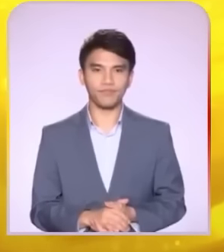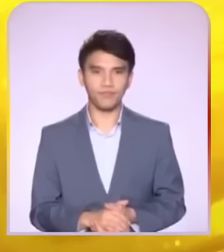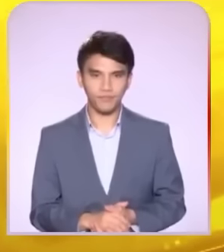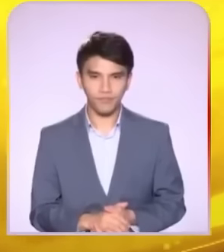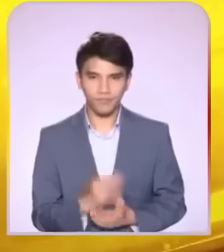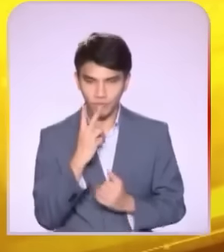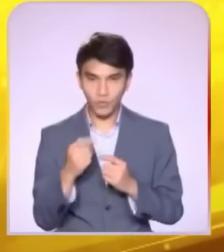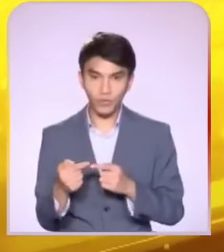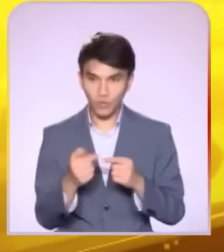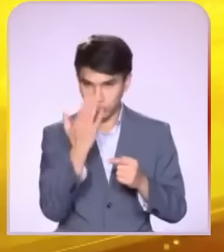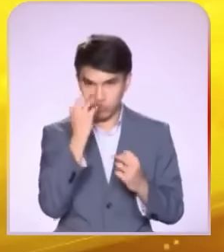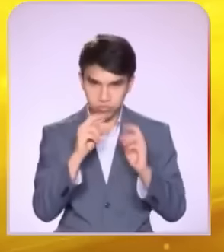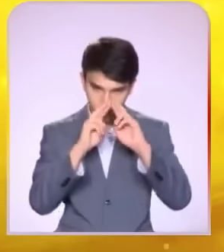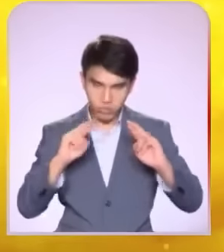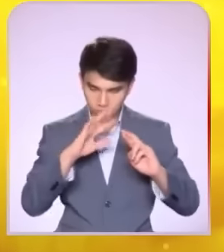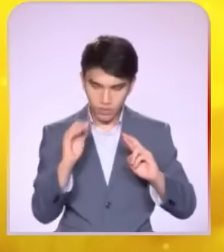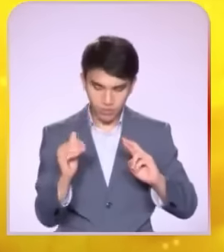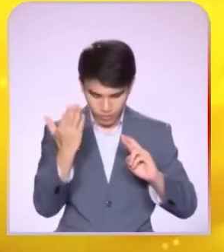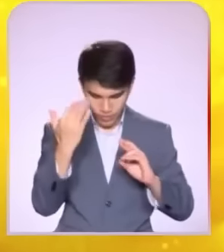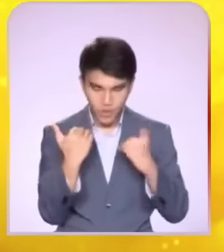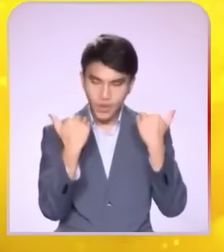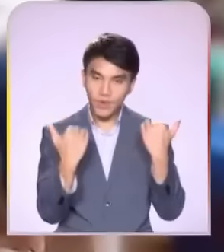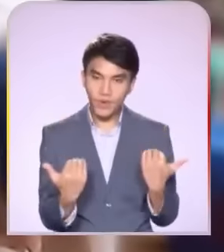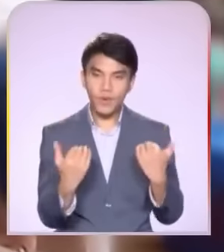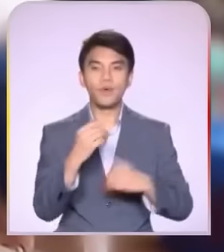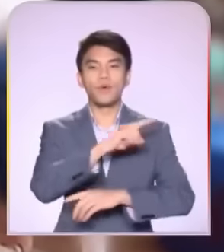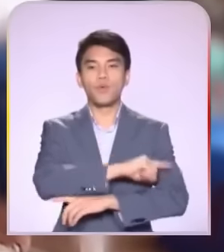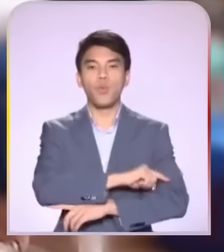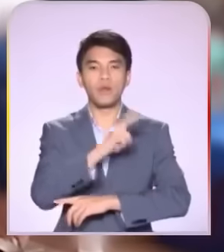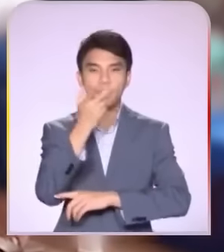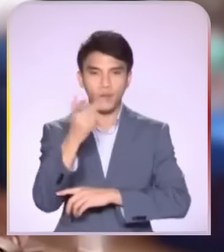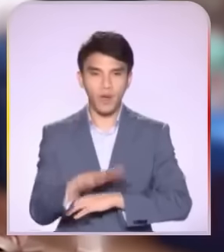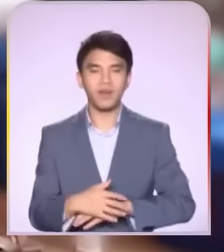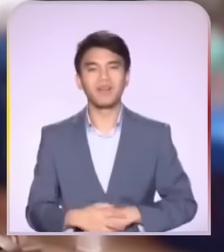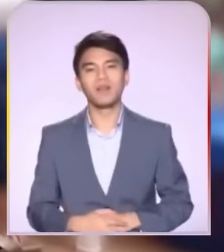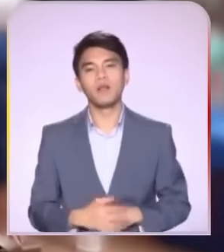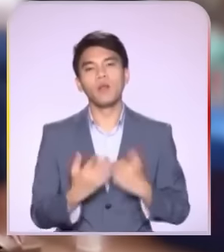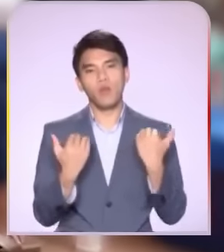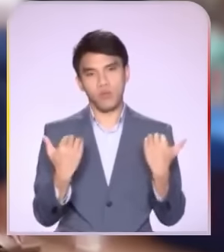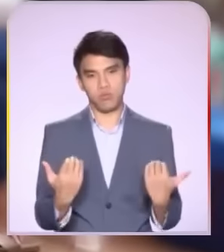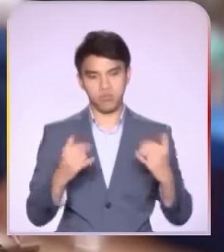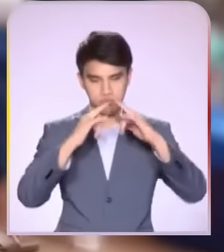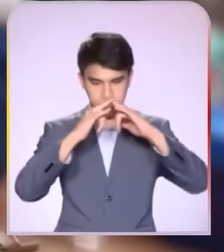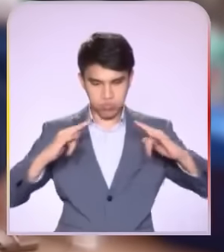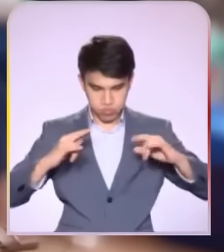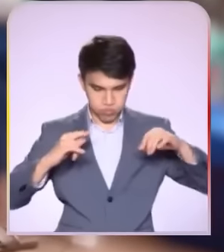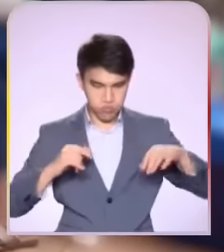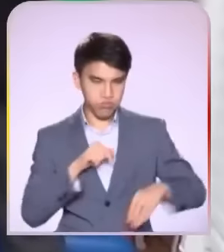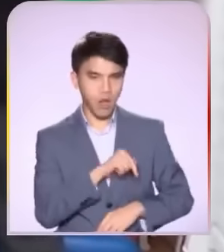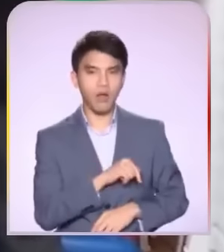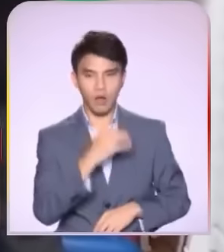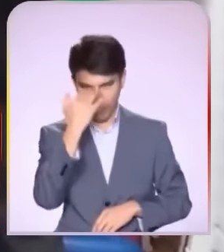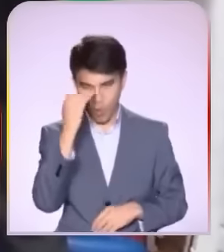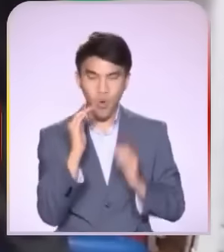ไหมครับ งั้นไปดูบรรยากาศที่หน้าร้านกันหน่อยไหมคะอย่างที่บอกว่าวันนี้เป็นวันที่2แล้วนะคะคุณผู้ชมนี่ต้องมีการตั้งเต็นท์กันแบบนี้เลยค่ะเพราะว่